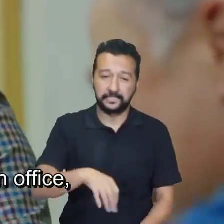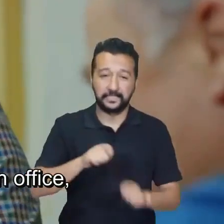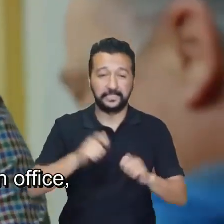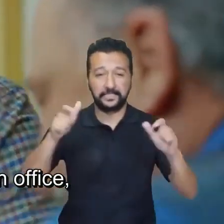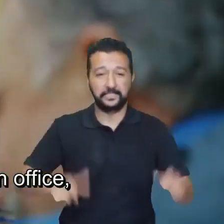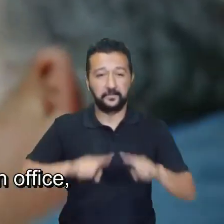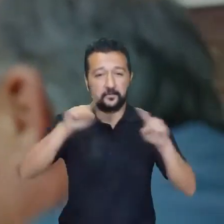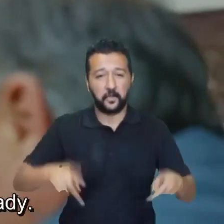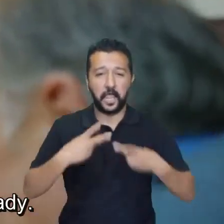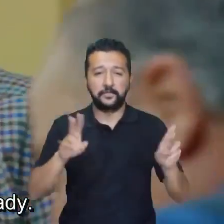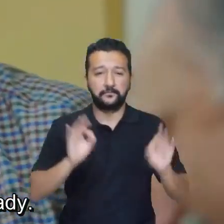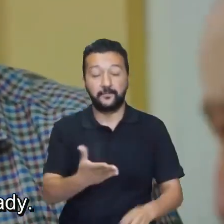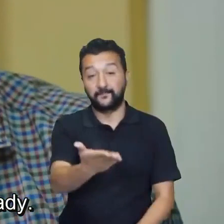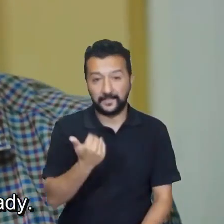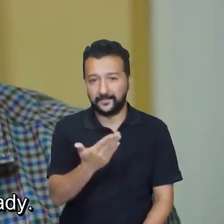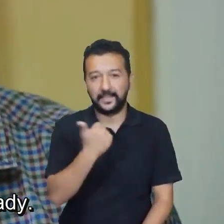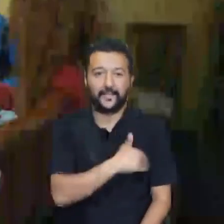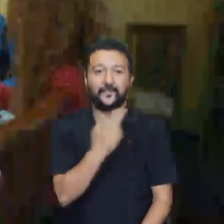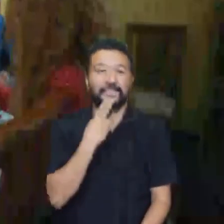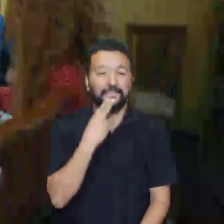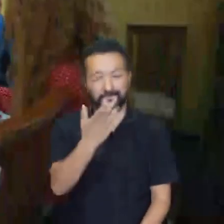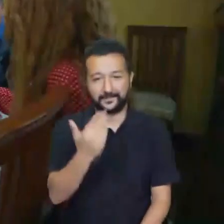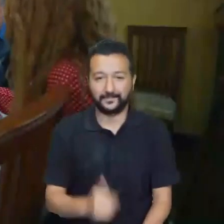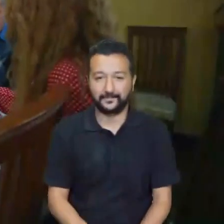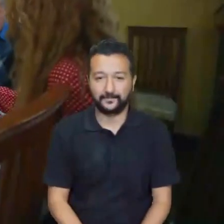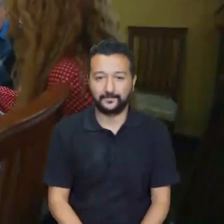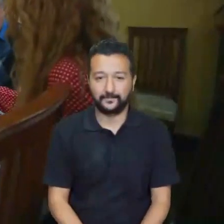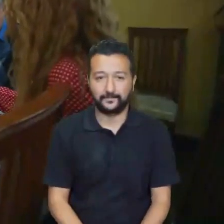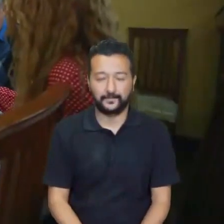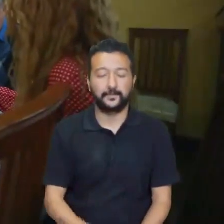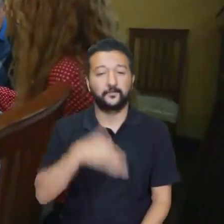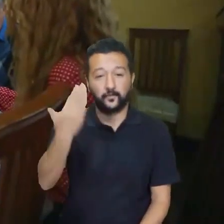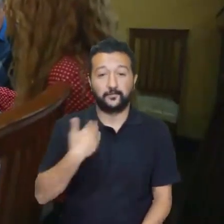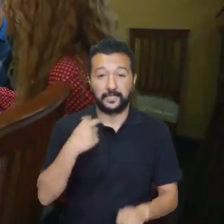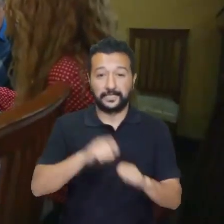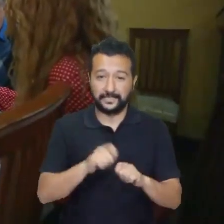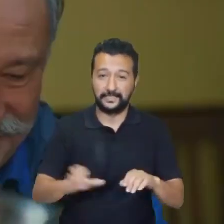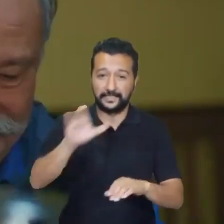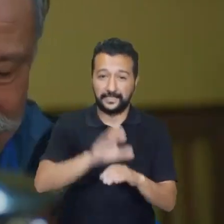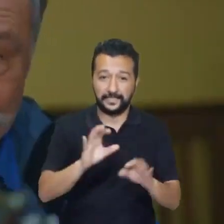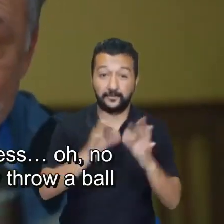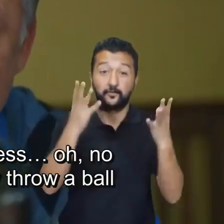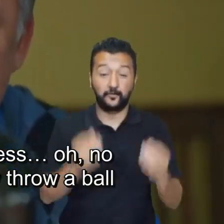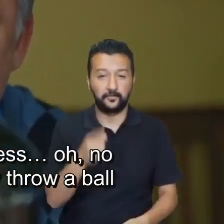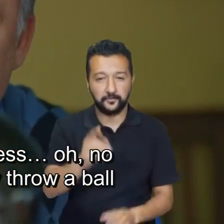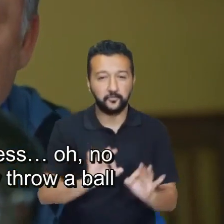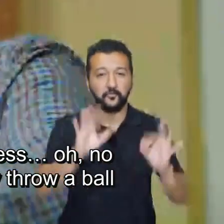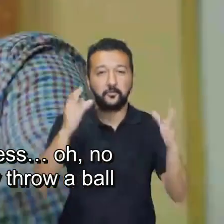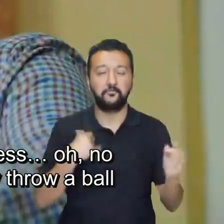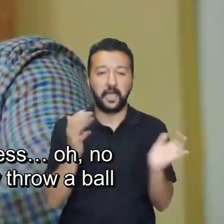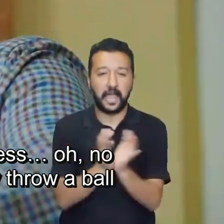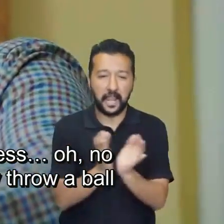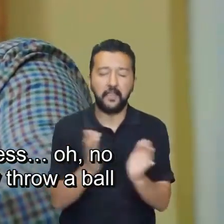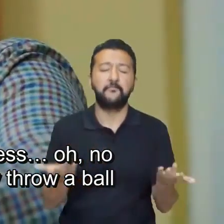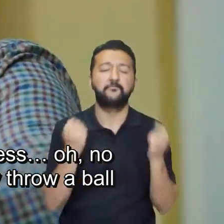ofis açtık mı tamamdır. Uzat, uzat avukatın. Itır'ın bardağını da doldurdu. Sonra benim sermaye işini de bir halledersek... Oh, ...bizim aileyi